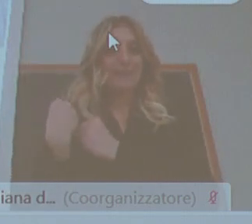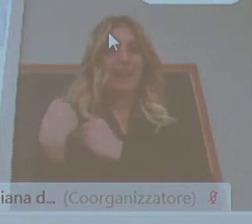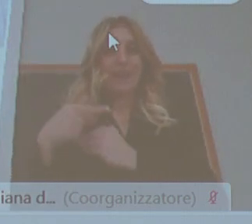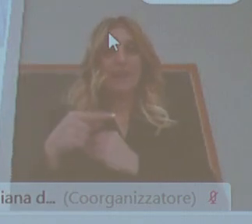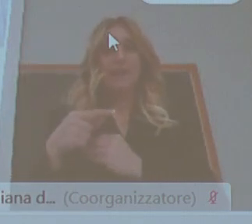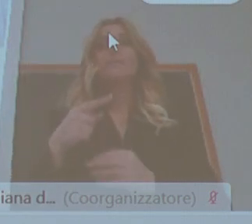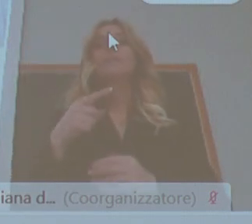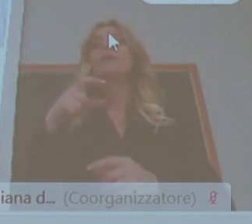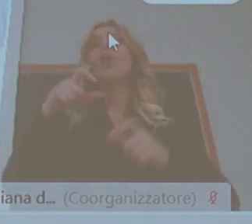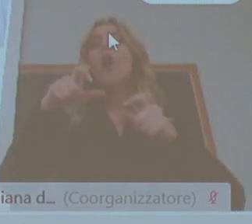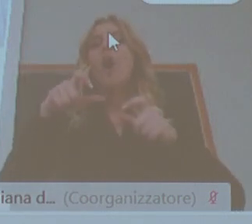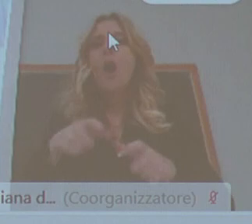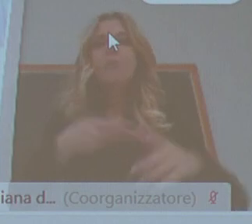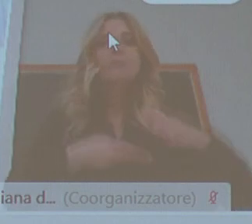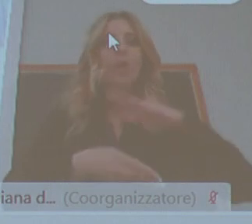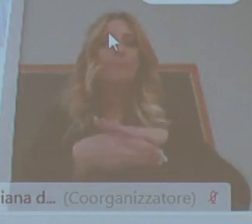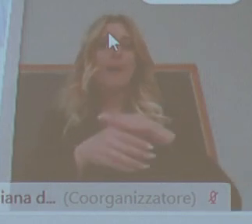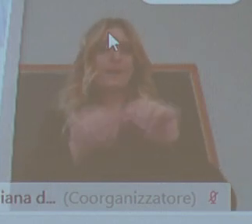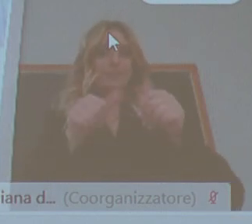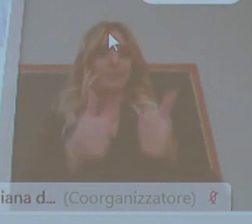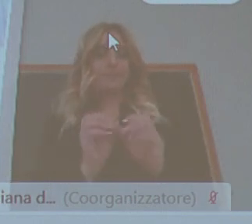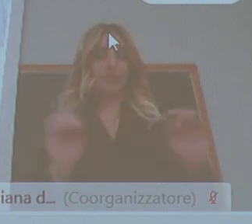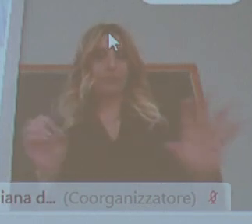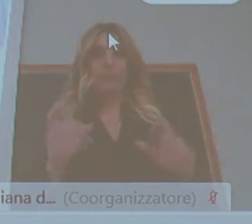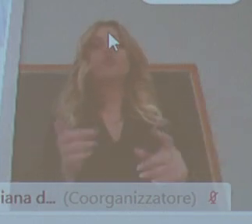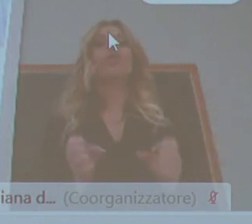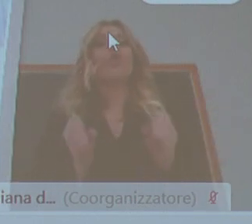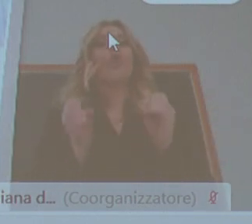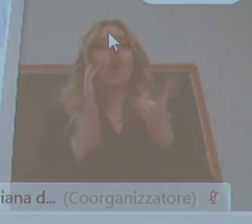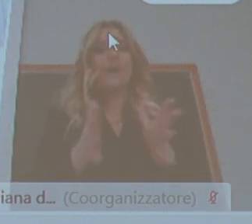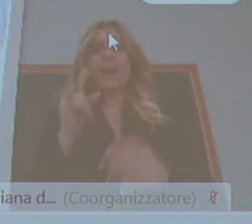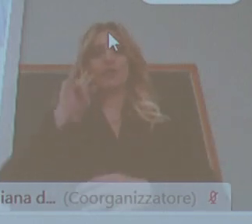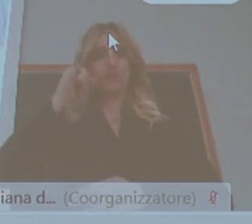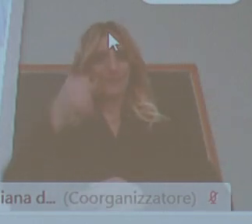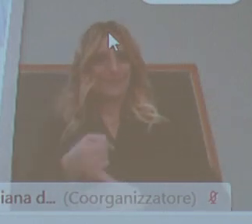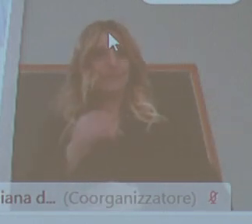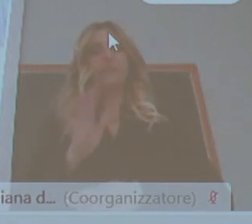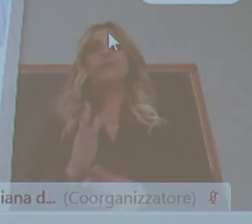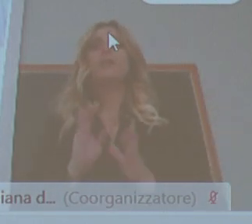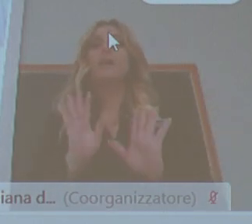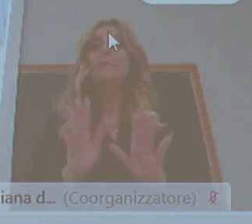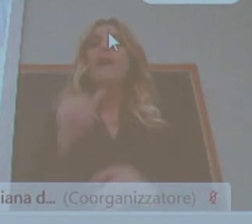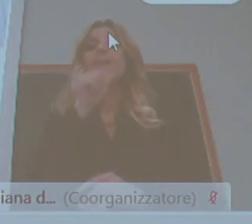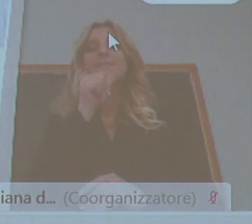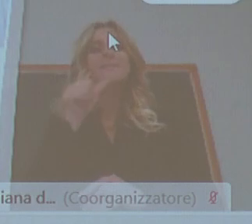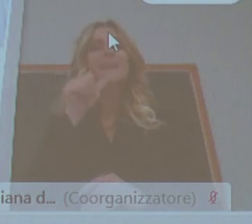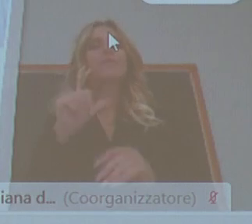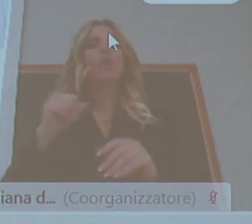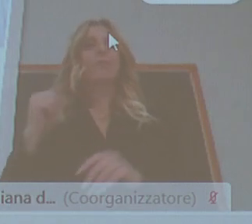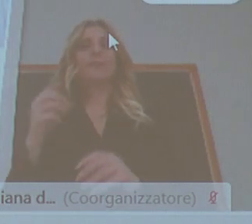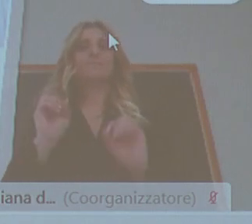bisogna ripartire dalla formazione. Occorre il coraggio di deliberare e di porre